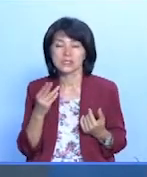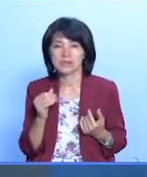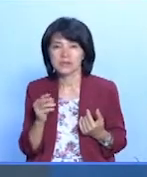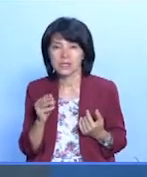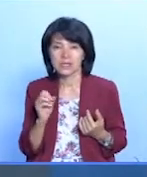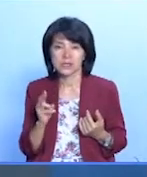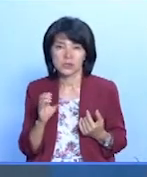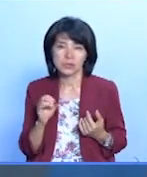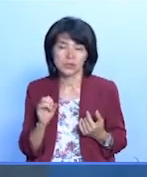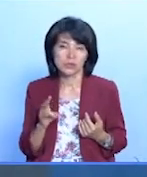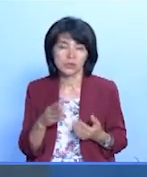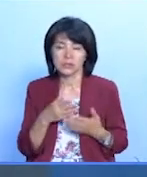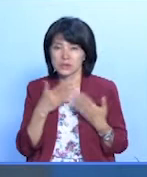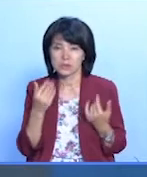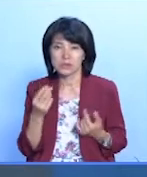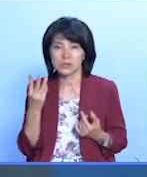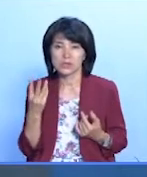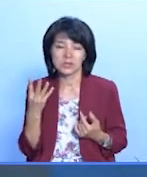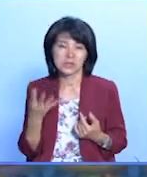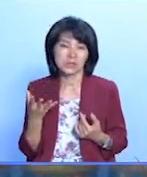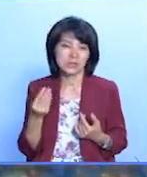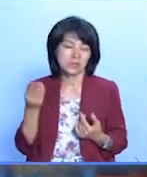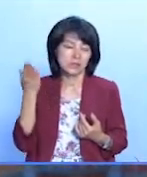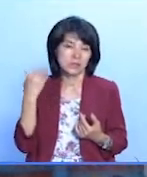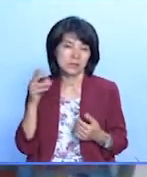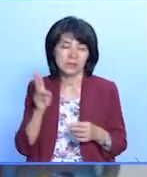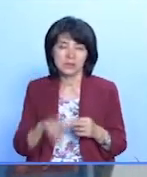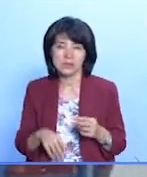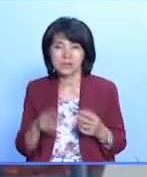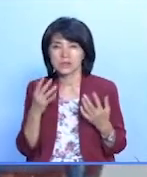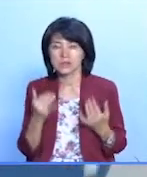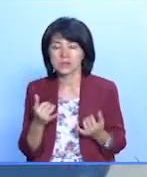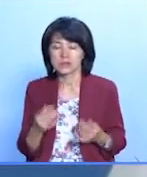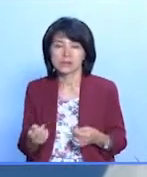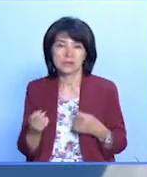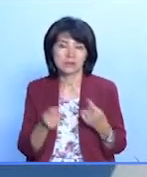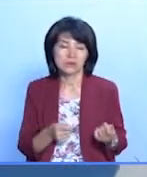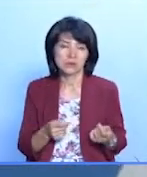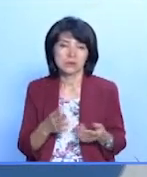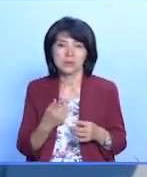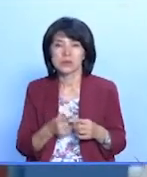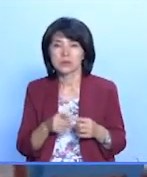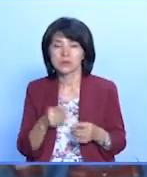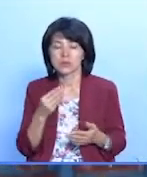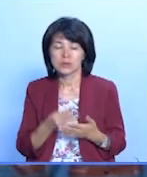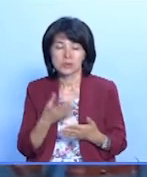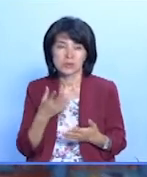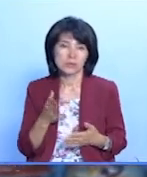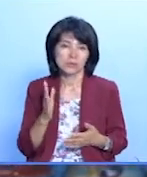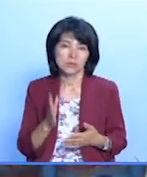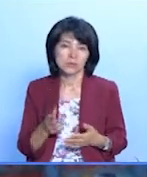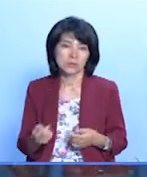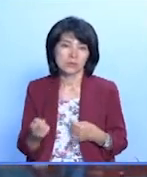Цефтриаксон, цефтри дегендерді жоқ. 3-4 күн бұрын бітіп қалған. Менің түсінгенімше дәрілер қоймаларда жоқ. Себебі көтерме қоймалардан алып